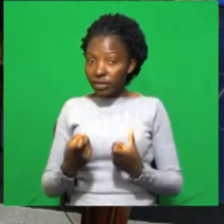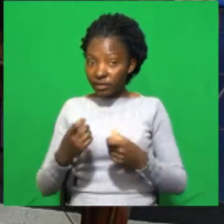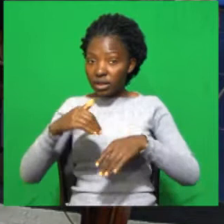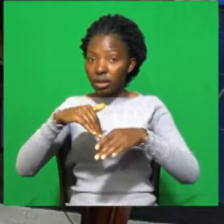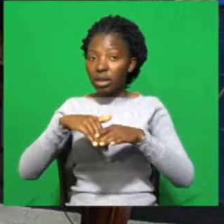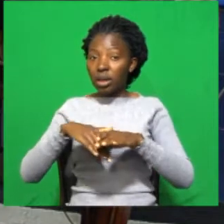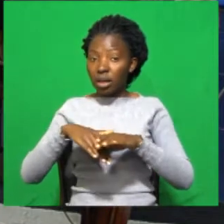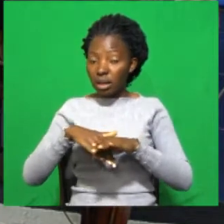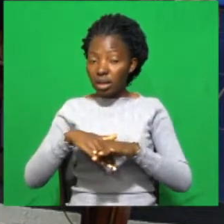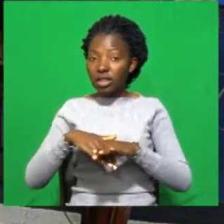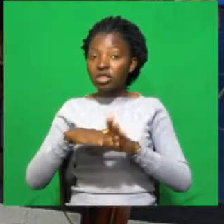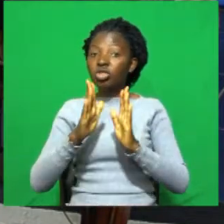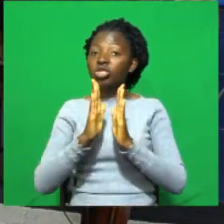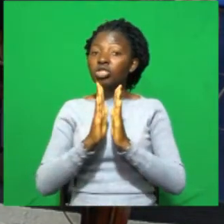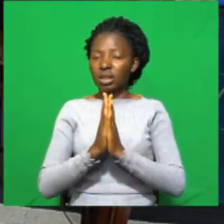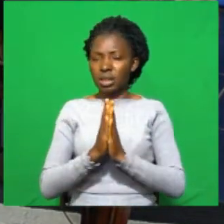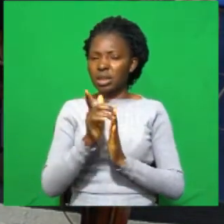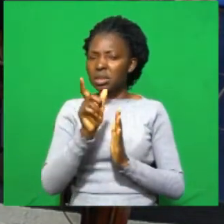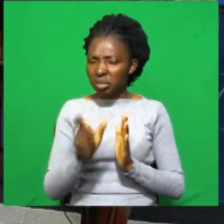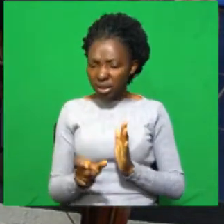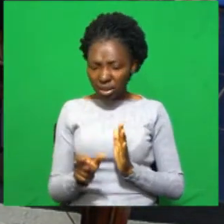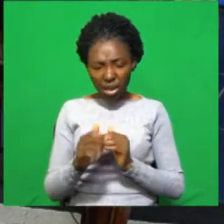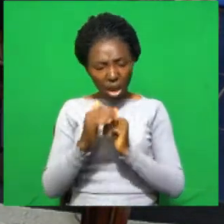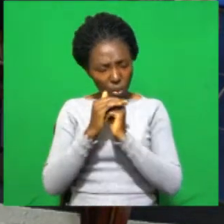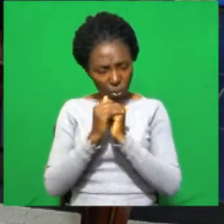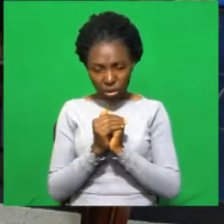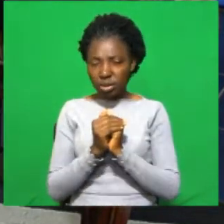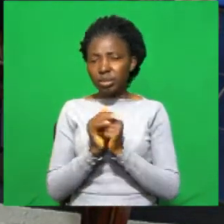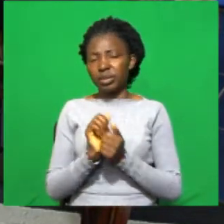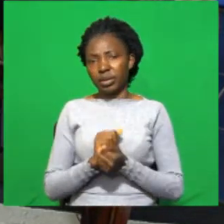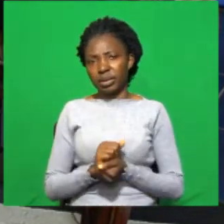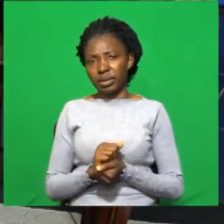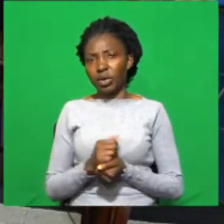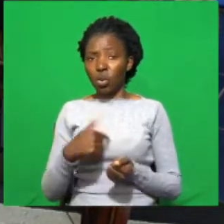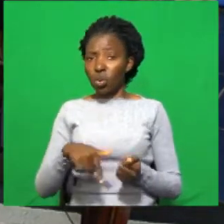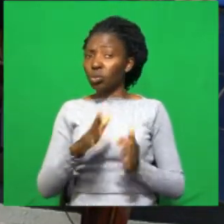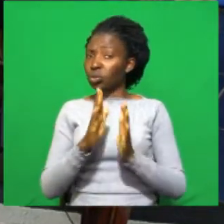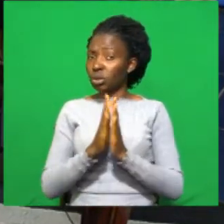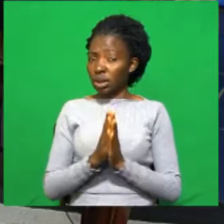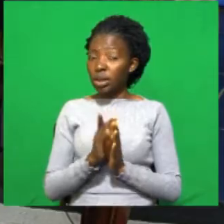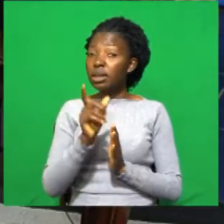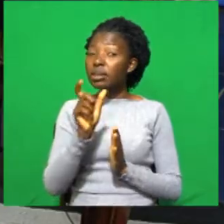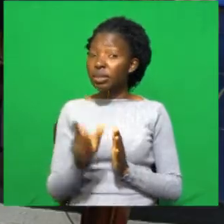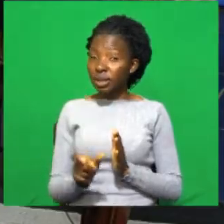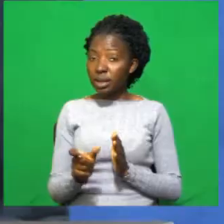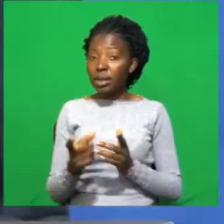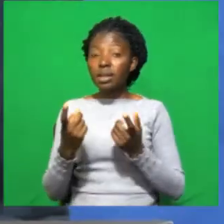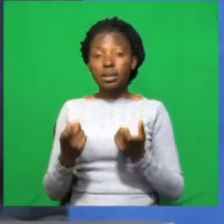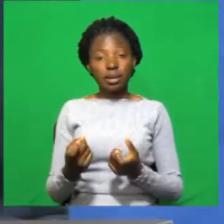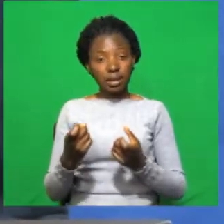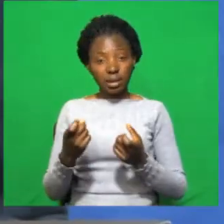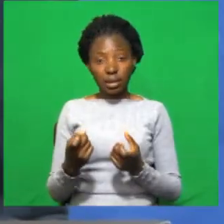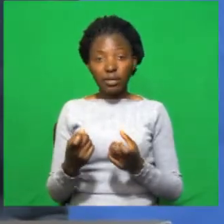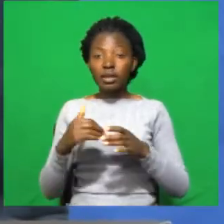kuti munhu ari munyaya dzekunamata tichazozviona. Ndoda kuti mumbodzwa bedze matsananguro ari kuita. Ari kuti munhu wacho anogara